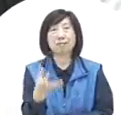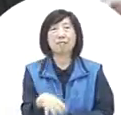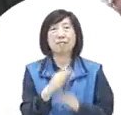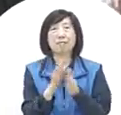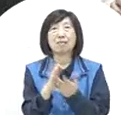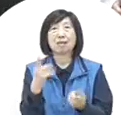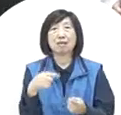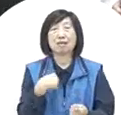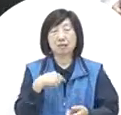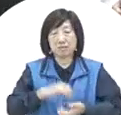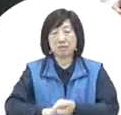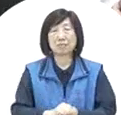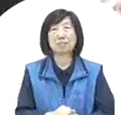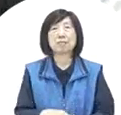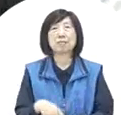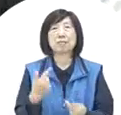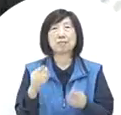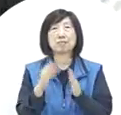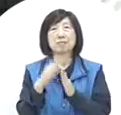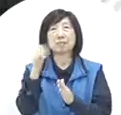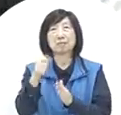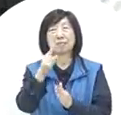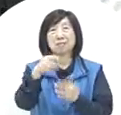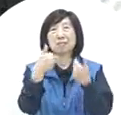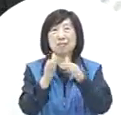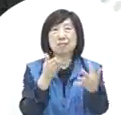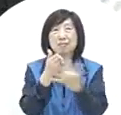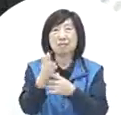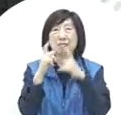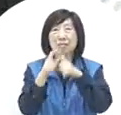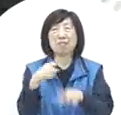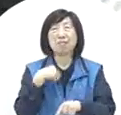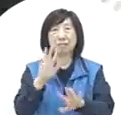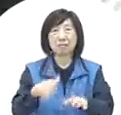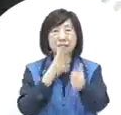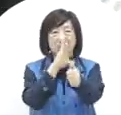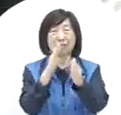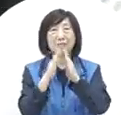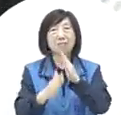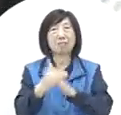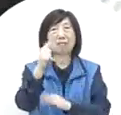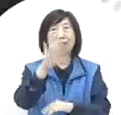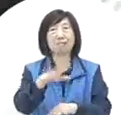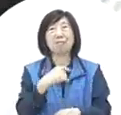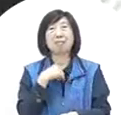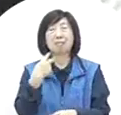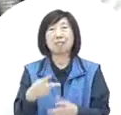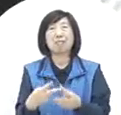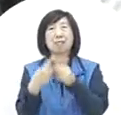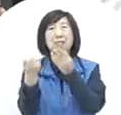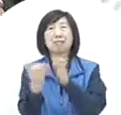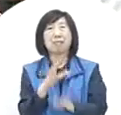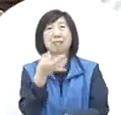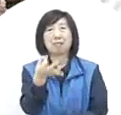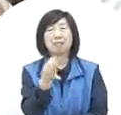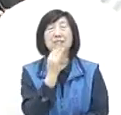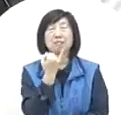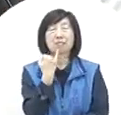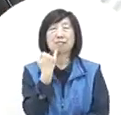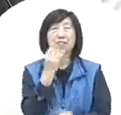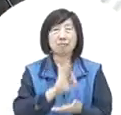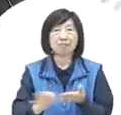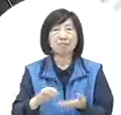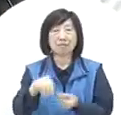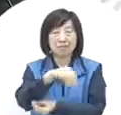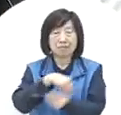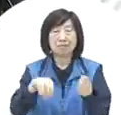是法定的，而且哈， 局长， 这有 请你不要回答，我在问市长，因为市长还有第二预备金可以动用，在他还是新